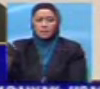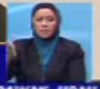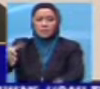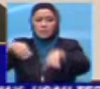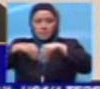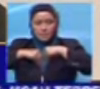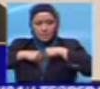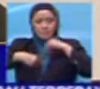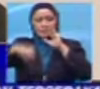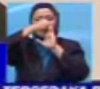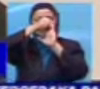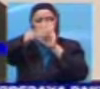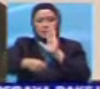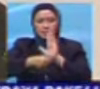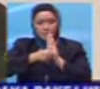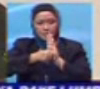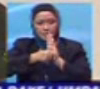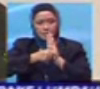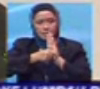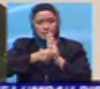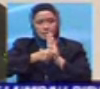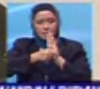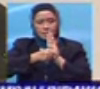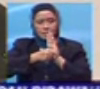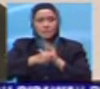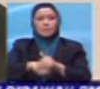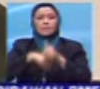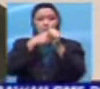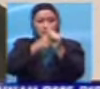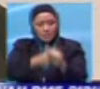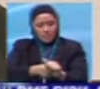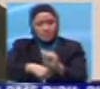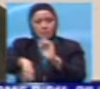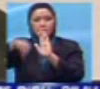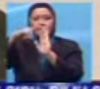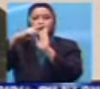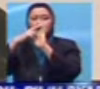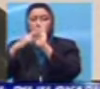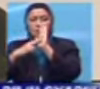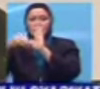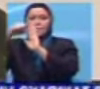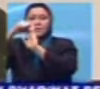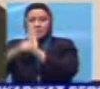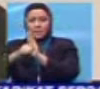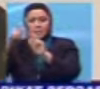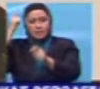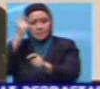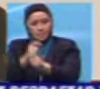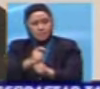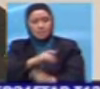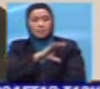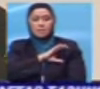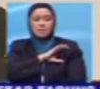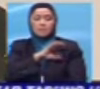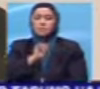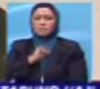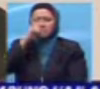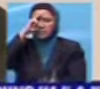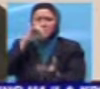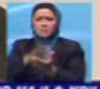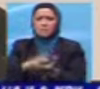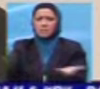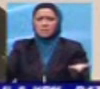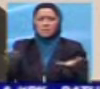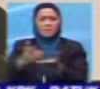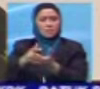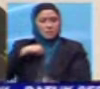menerima syarat-syarat, dia comply dengan syarat-syarat yang ditentukan oleh pihak polis, saya percaya mereka berhak